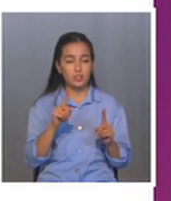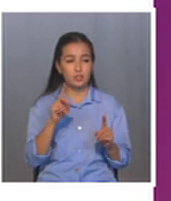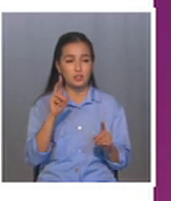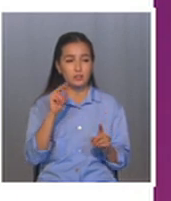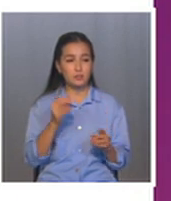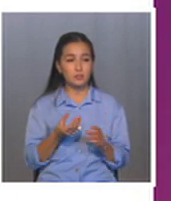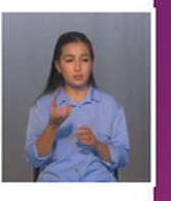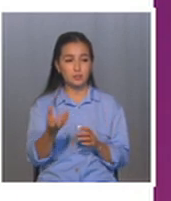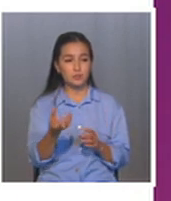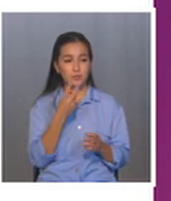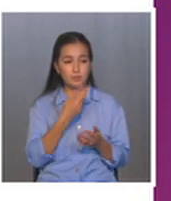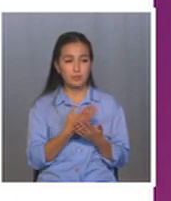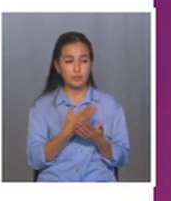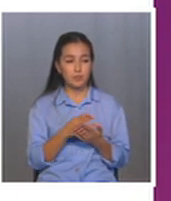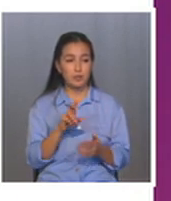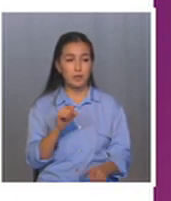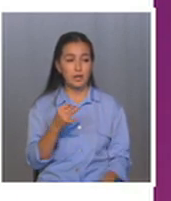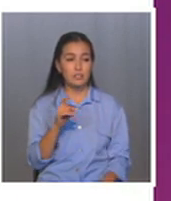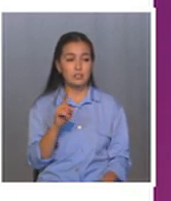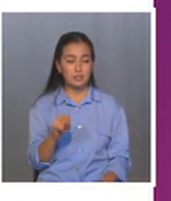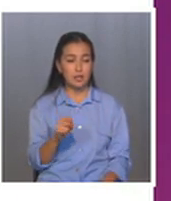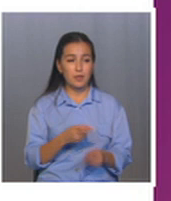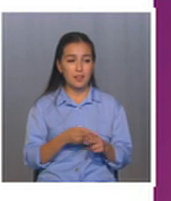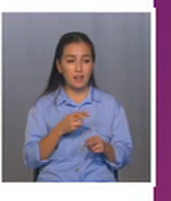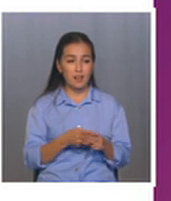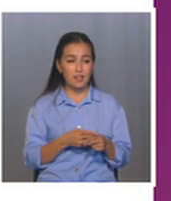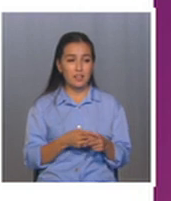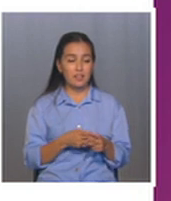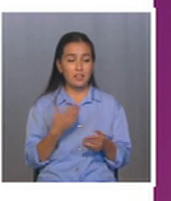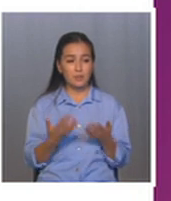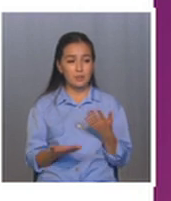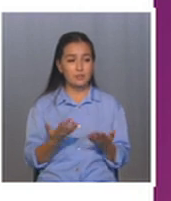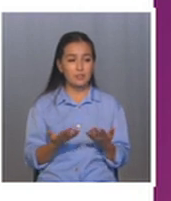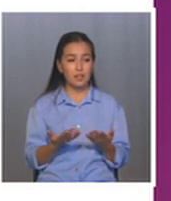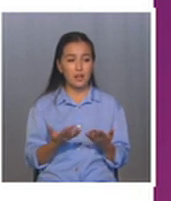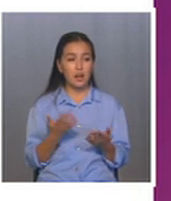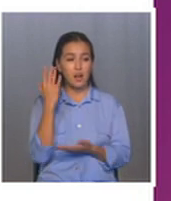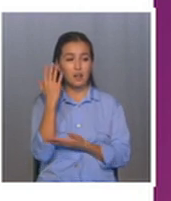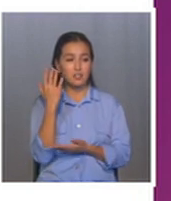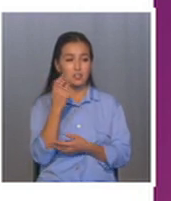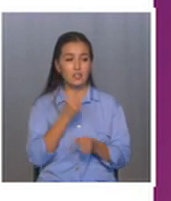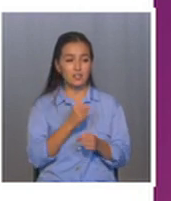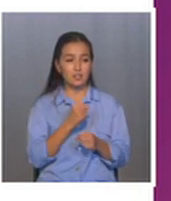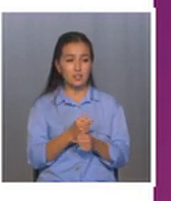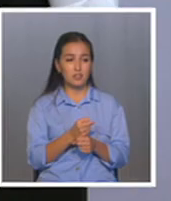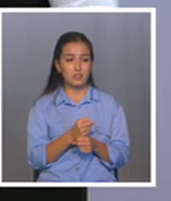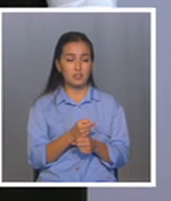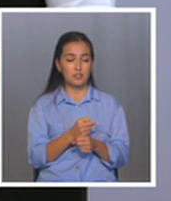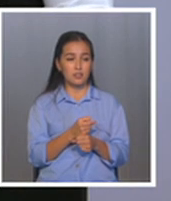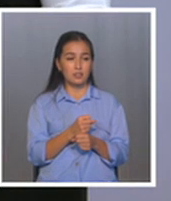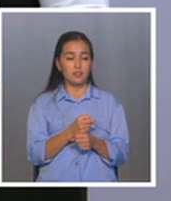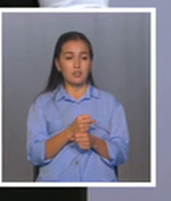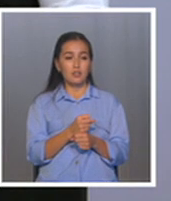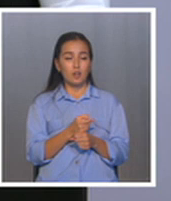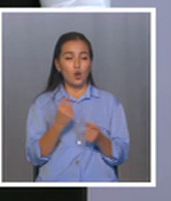табылды. Пайза металдардан немесе ағаштардан жасалған екен.